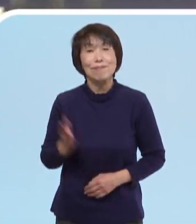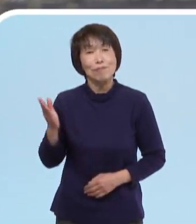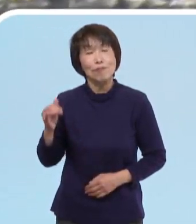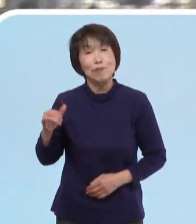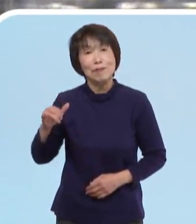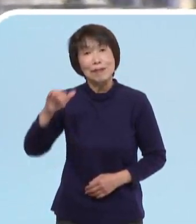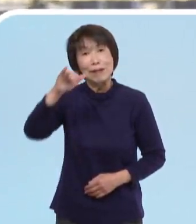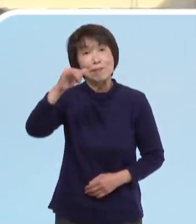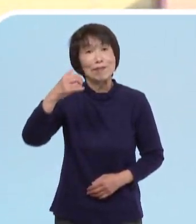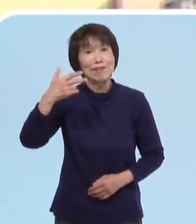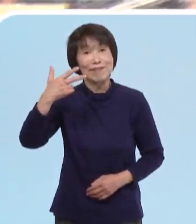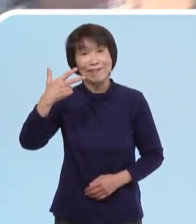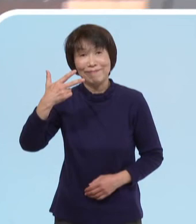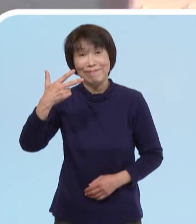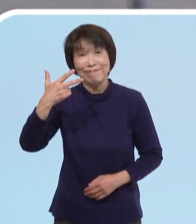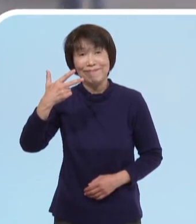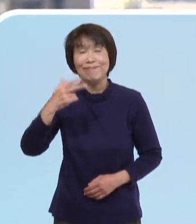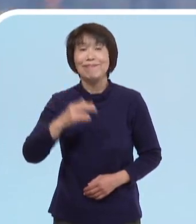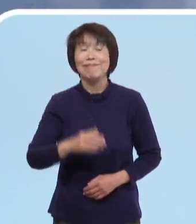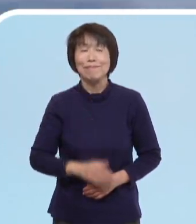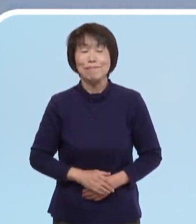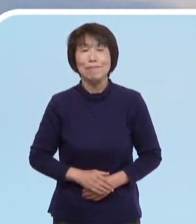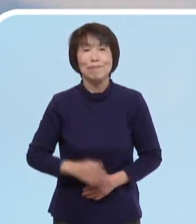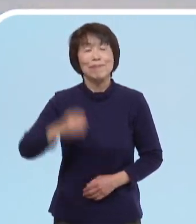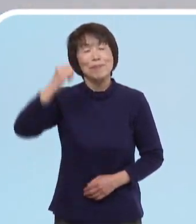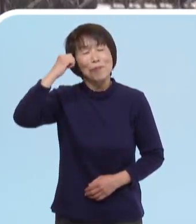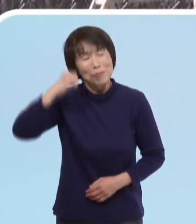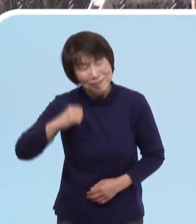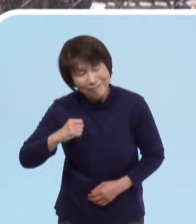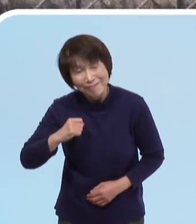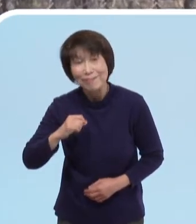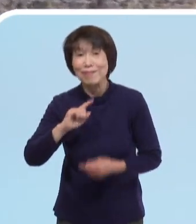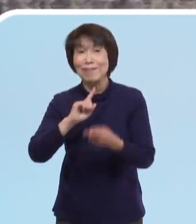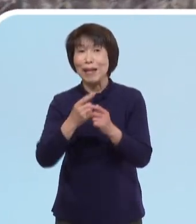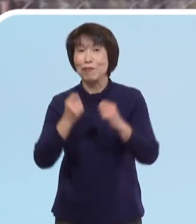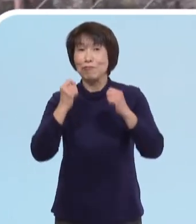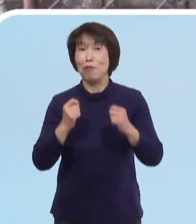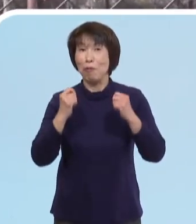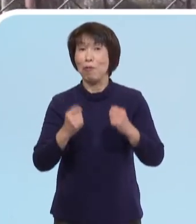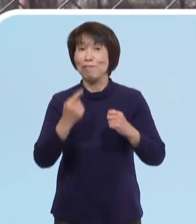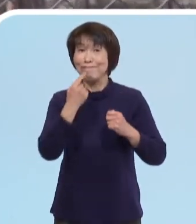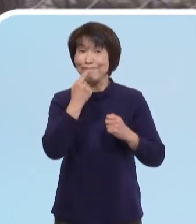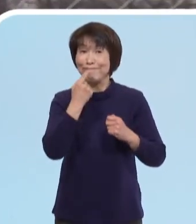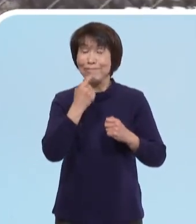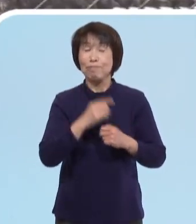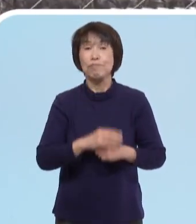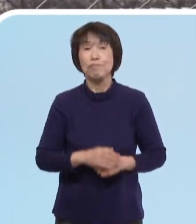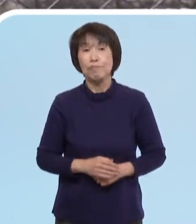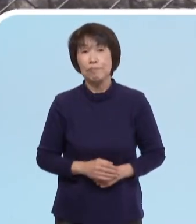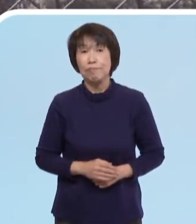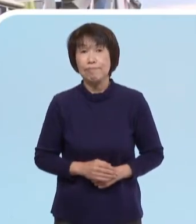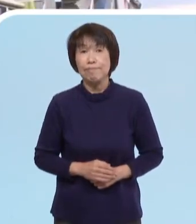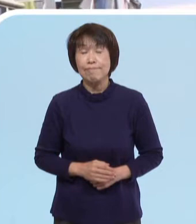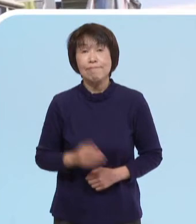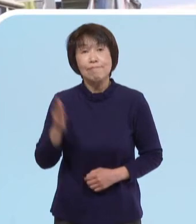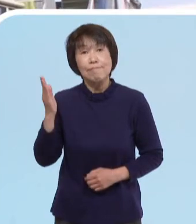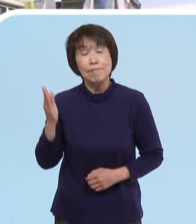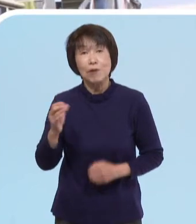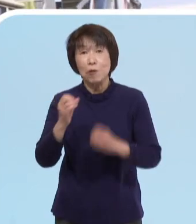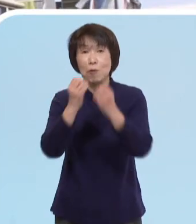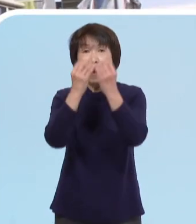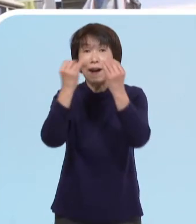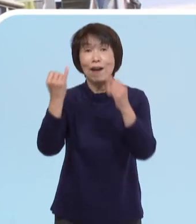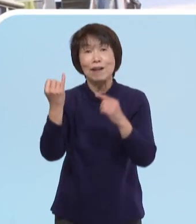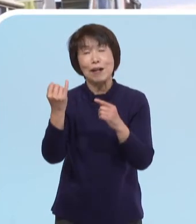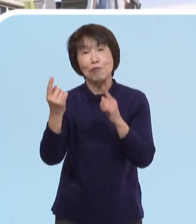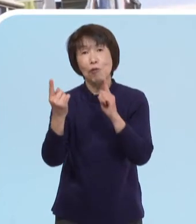さあ、今日はですね、伊丹市にやってきましたよ。おはようございます、ダイソー西久美です。ということでね、こちらの方で、今回の輝